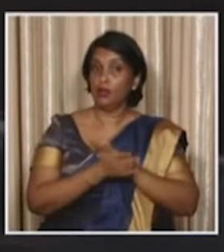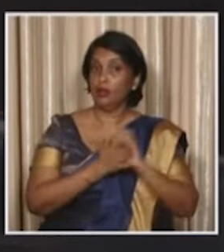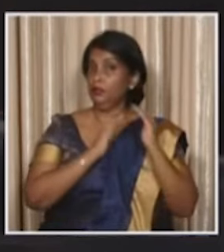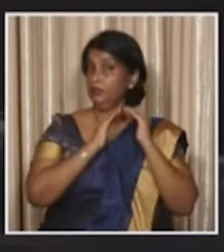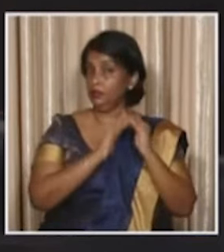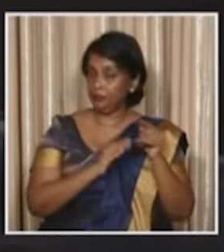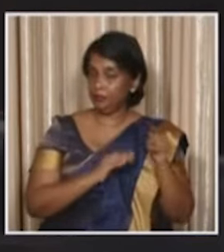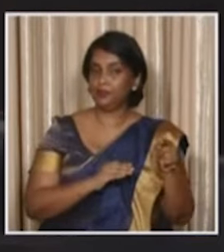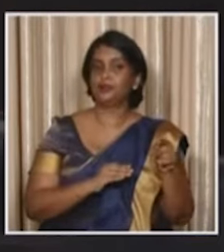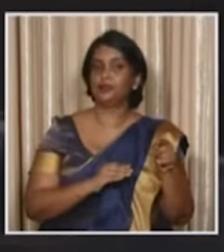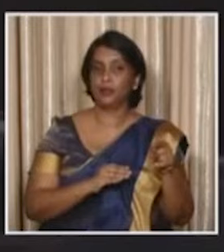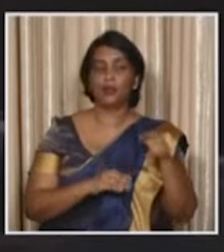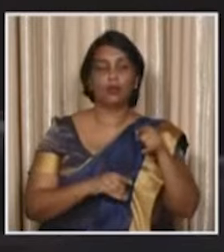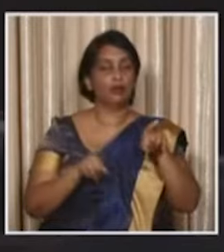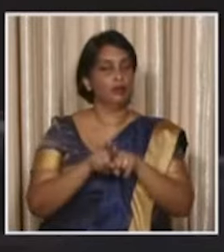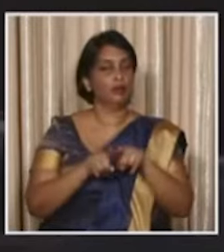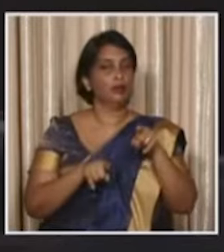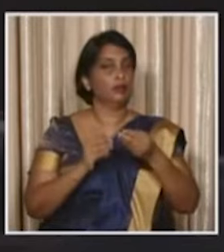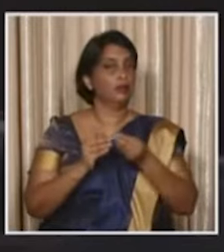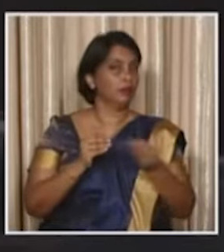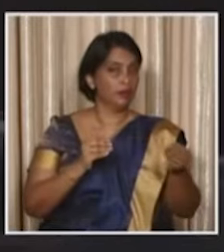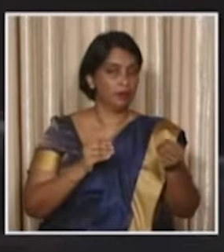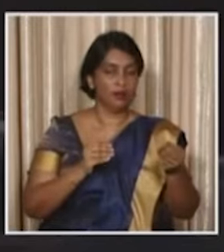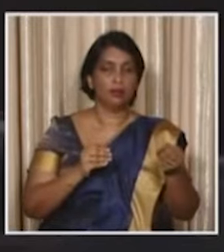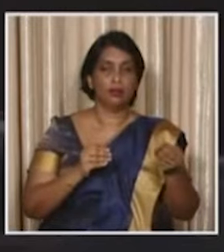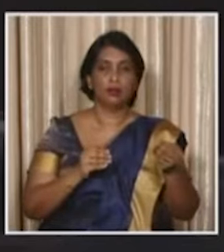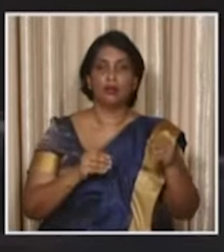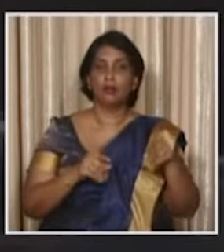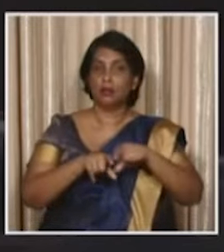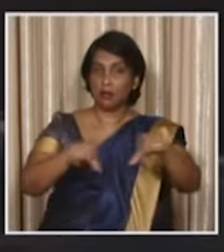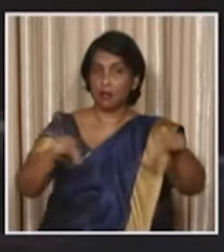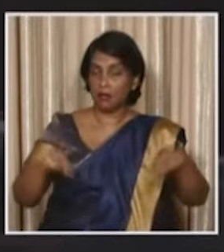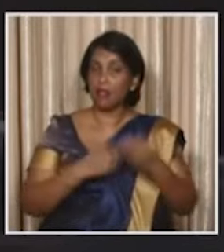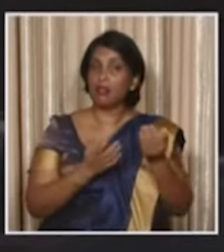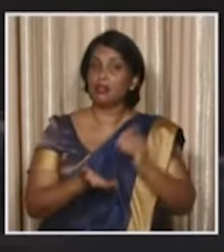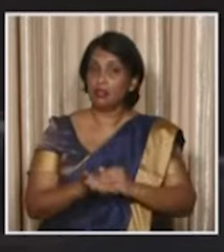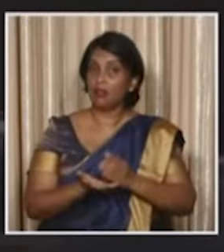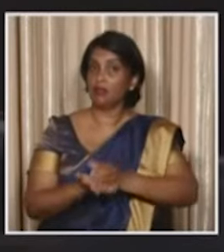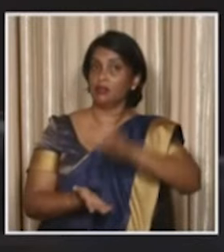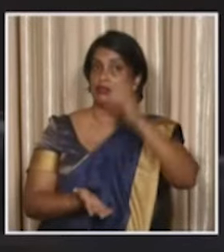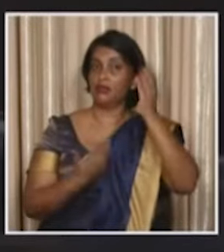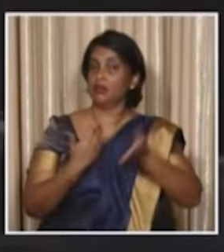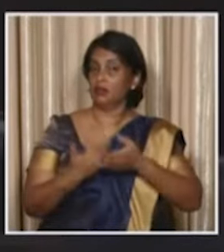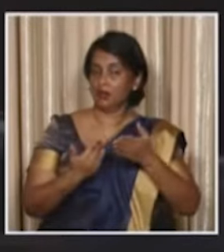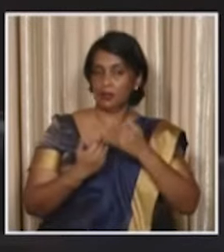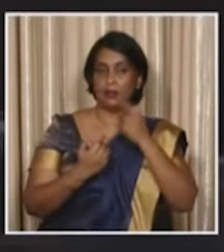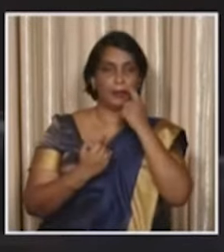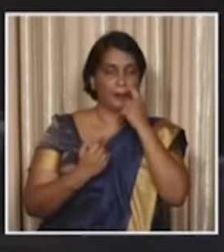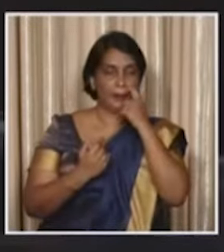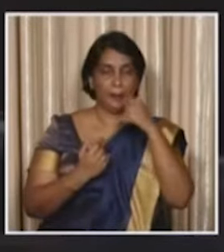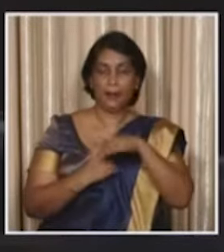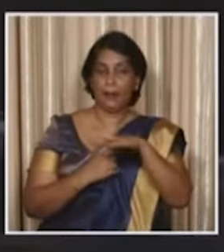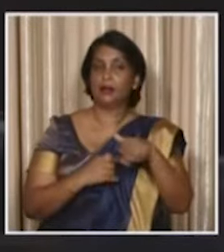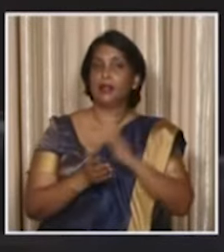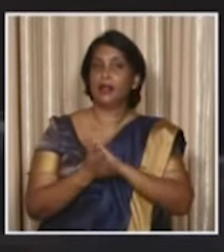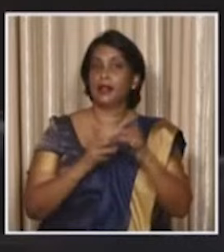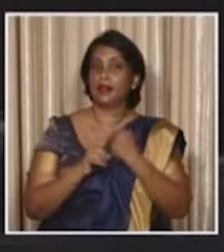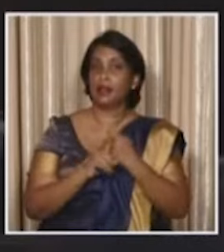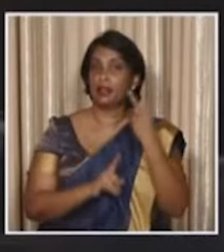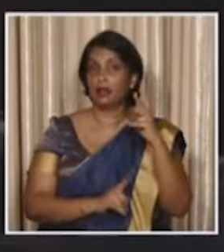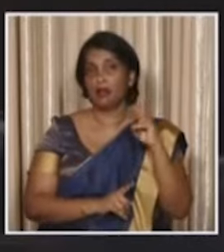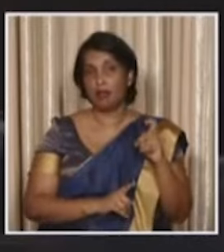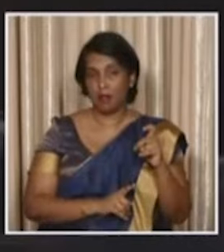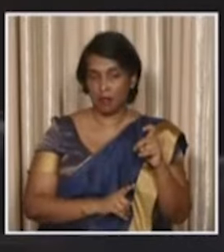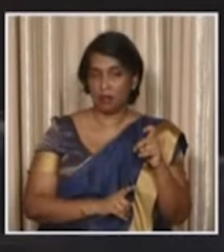ගොඩනැගිල්ල, ඒත් එක්ක මේ ඊට යාබදව ෆවුන්ඩේෂන් එක දාලා තියෙනවා තවත් ටවර් එකක් ගහන්න. ඉඩම හෙක්ටයාර් දෙකමාරක් විතර